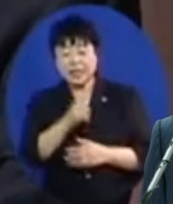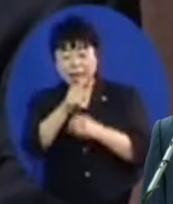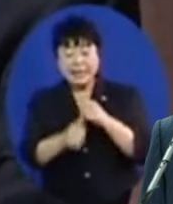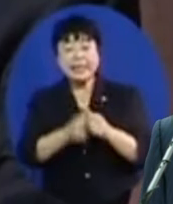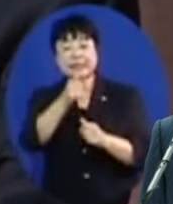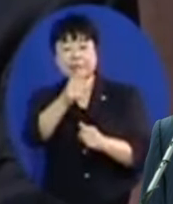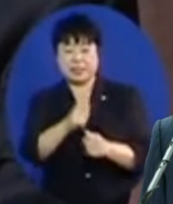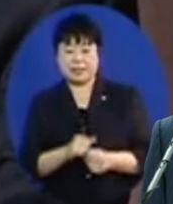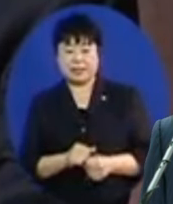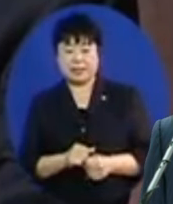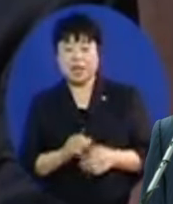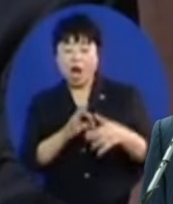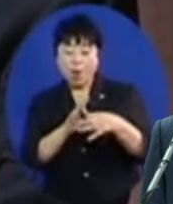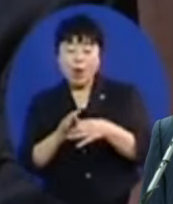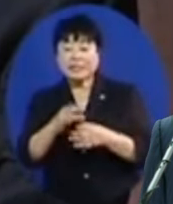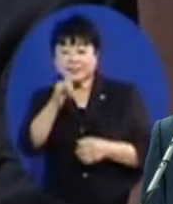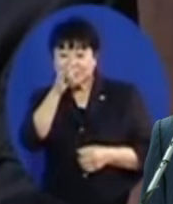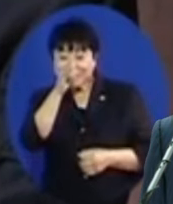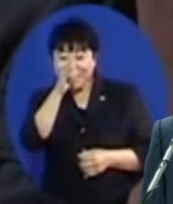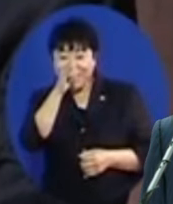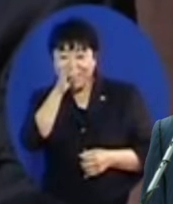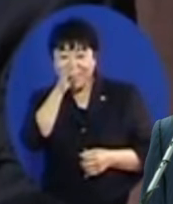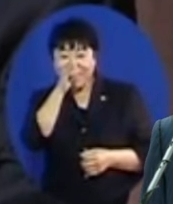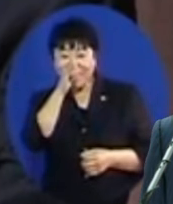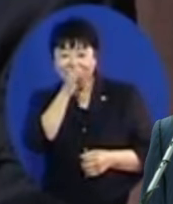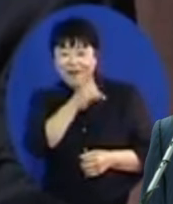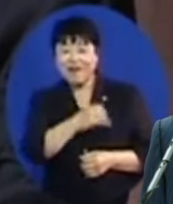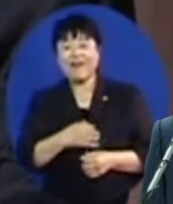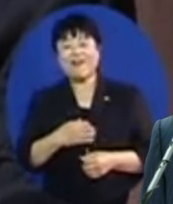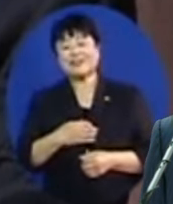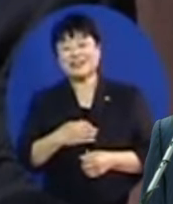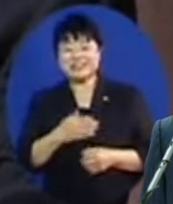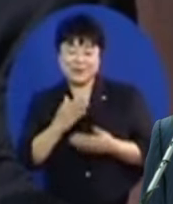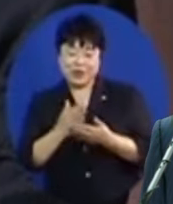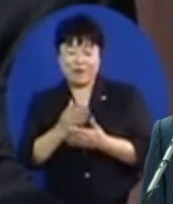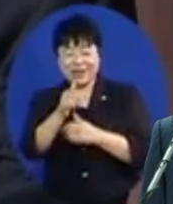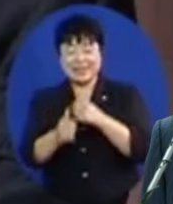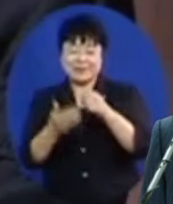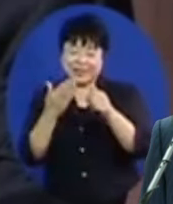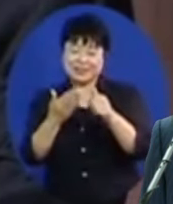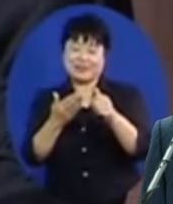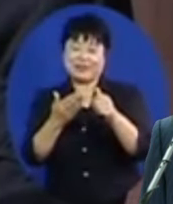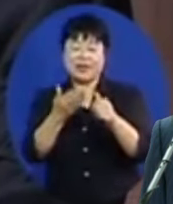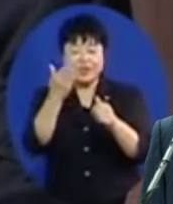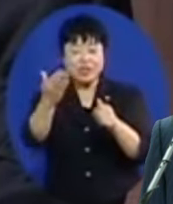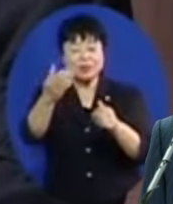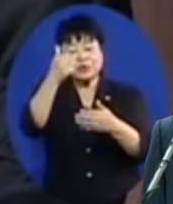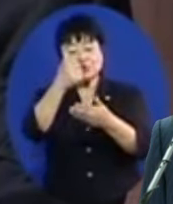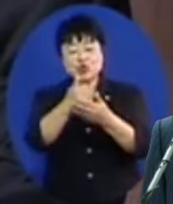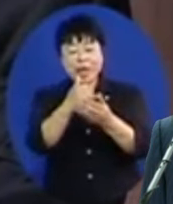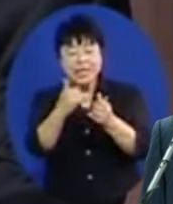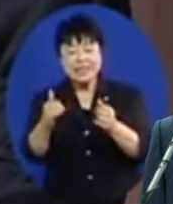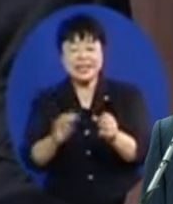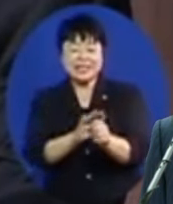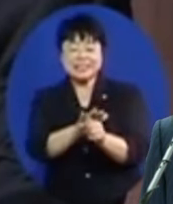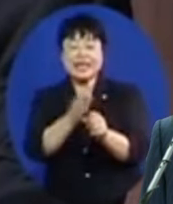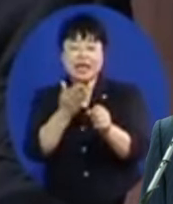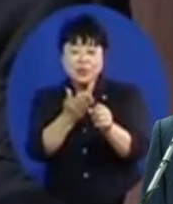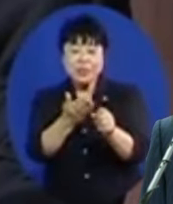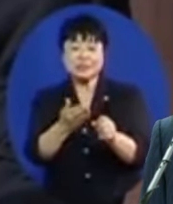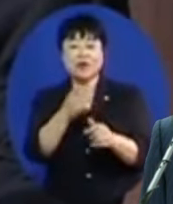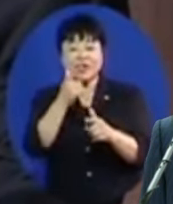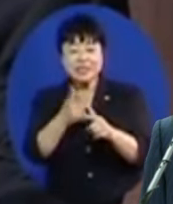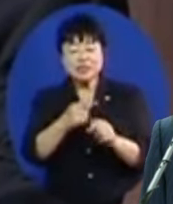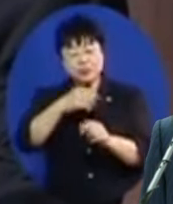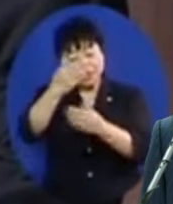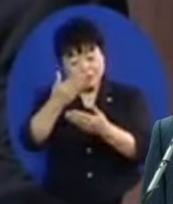하나님이 관심을 가져주겠느냐고 걱정하지 마십시오. 하나님은 여러분 죄인을 사랑하기 위해서